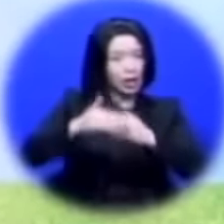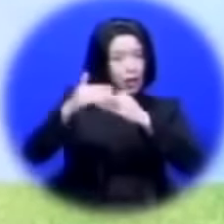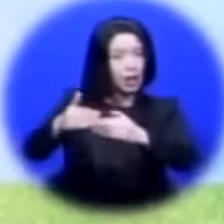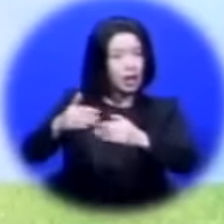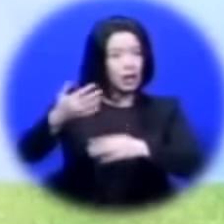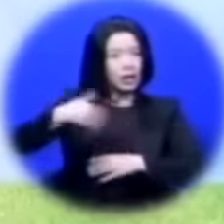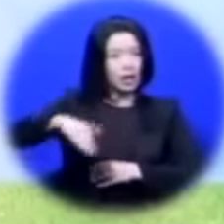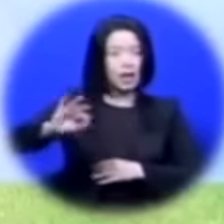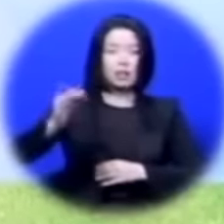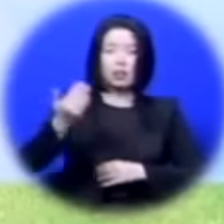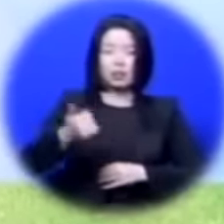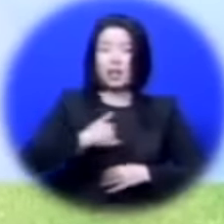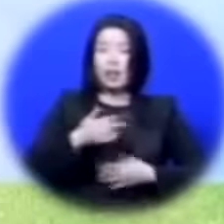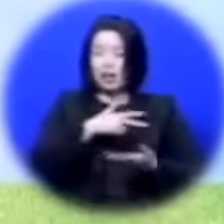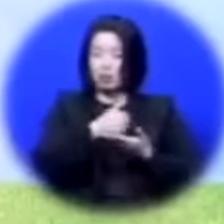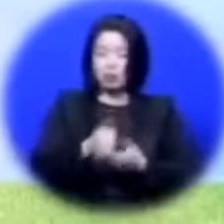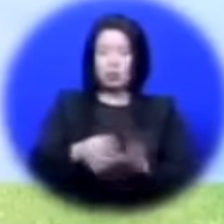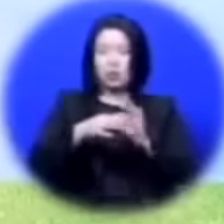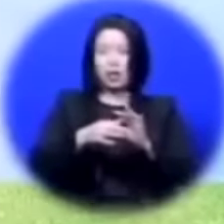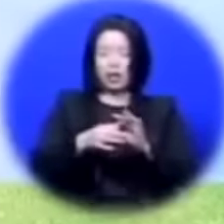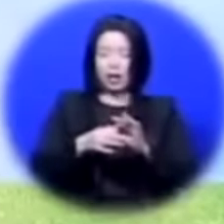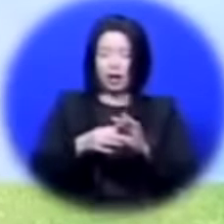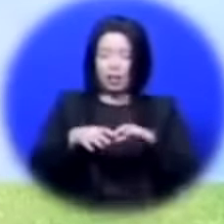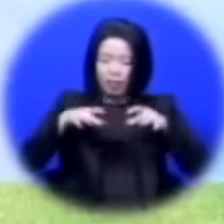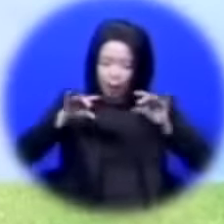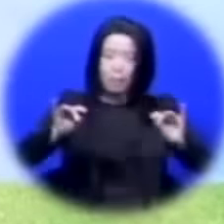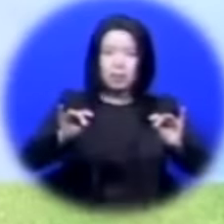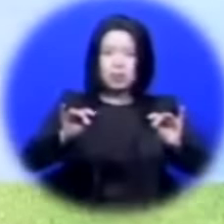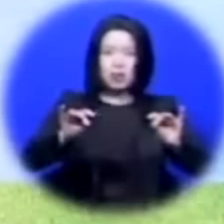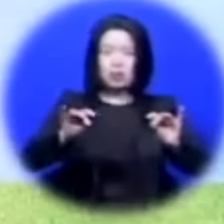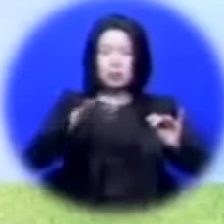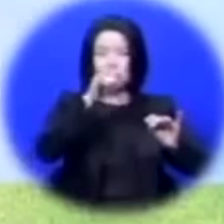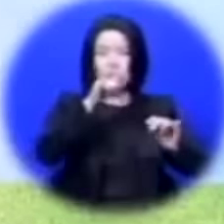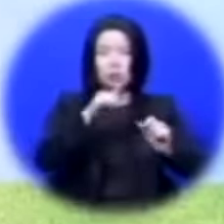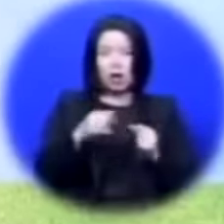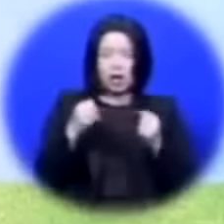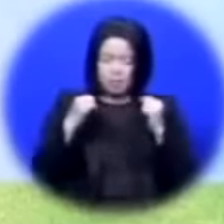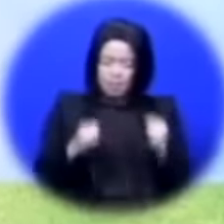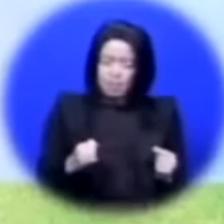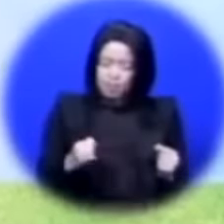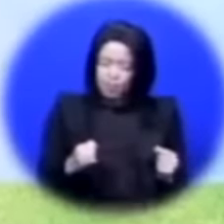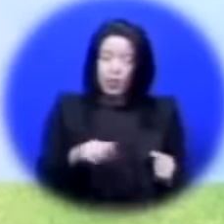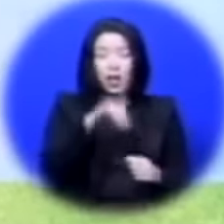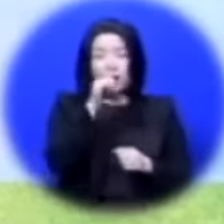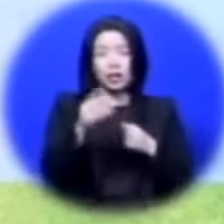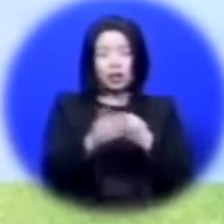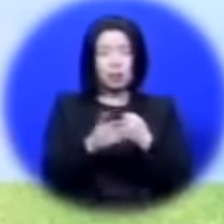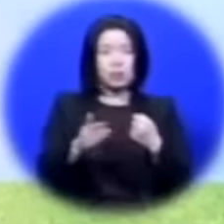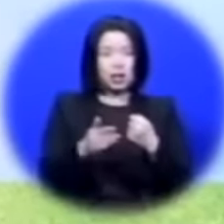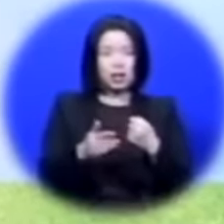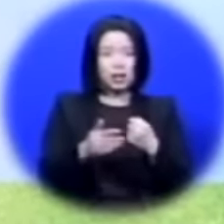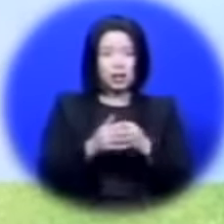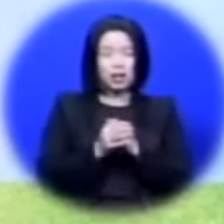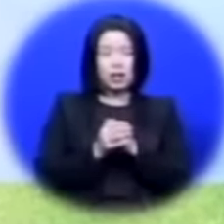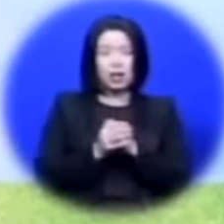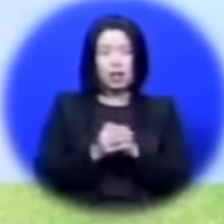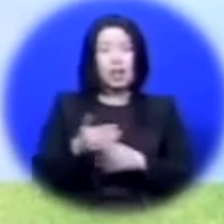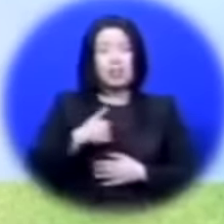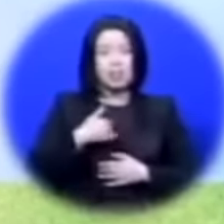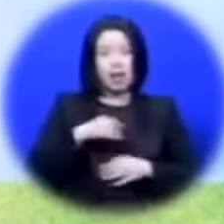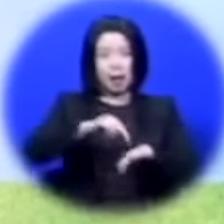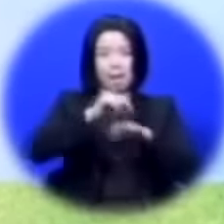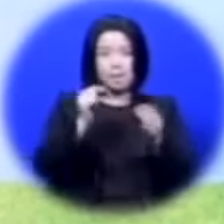되는데 주님과의 관계가 딱 멈추어서 머물러 있으니까 그러니까 내